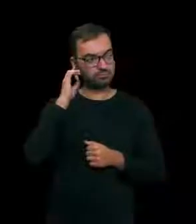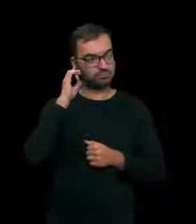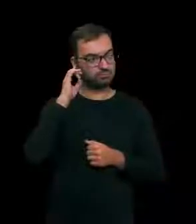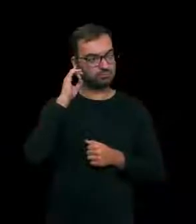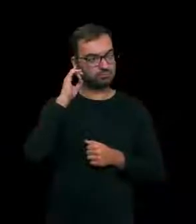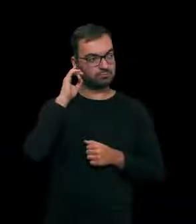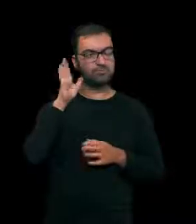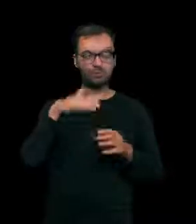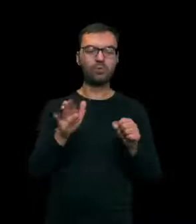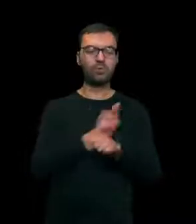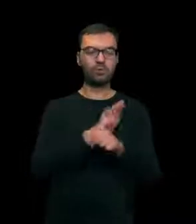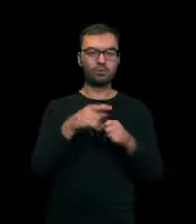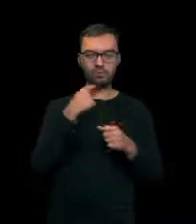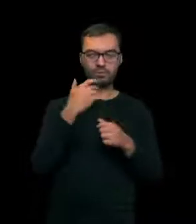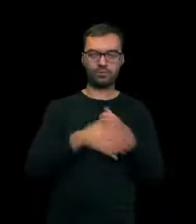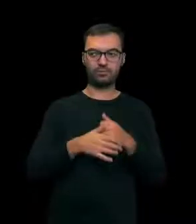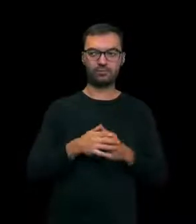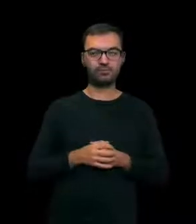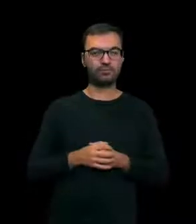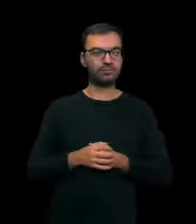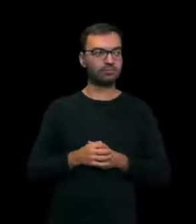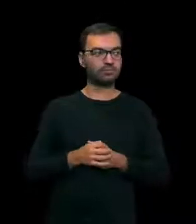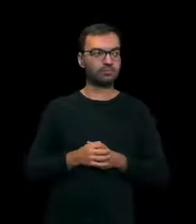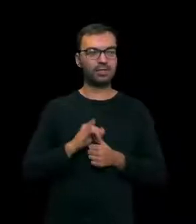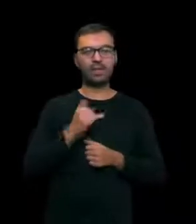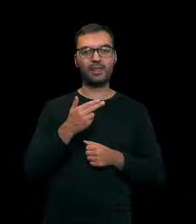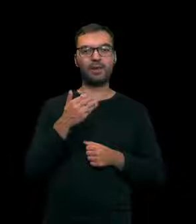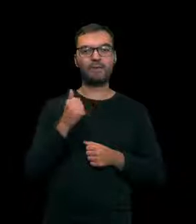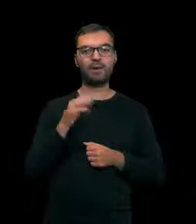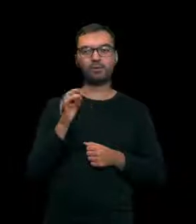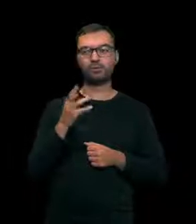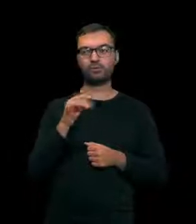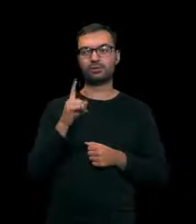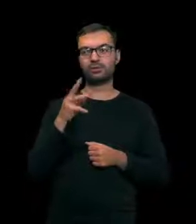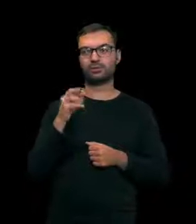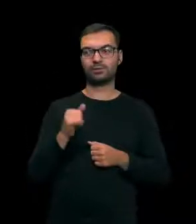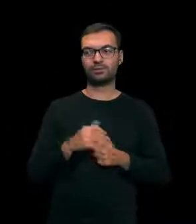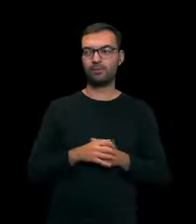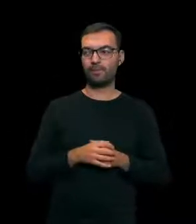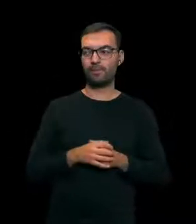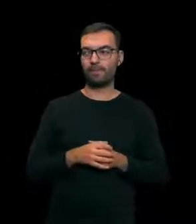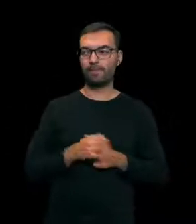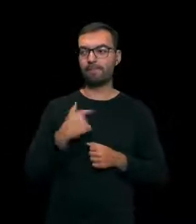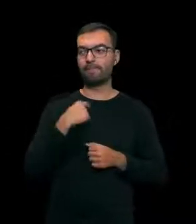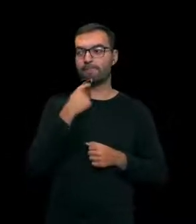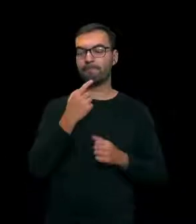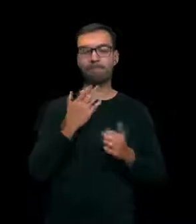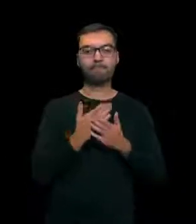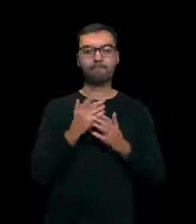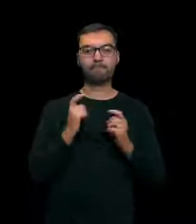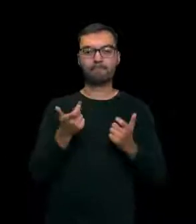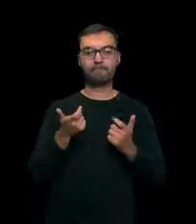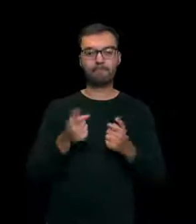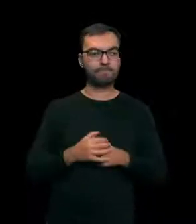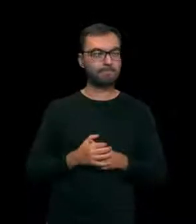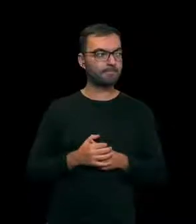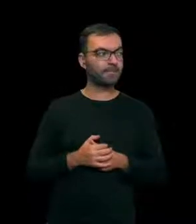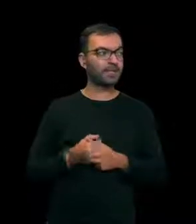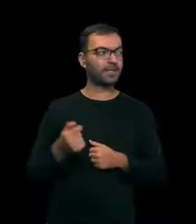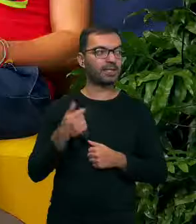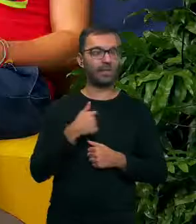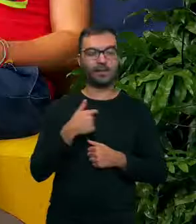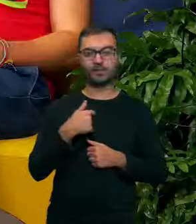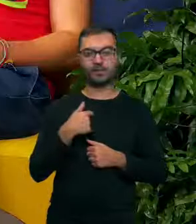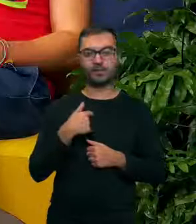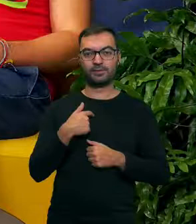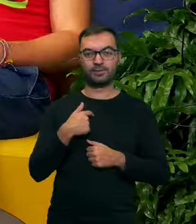Ale to mogę dopowiedzieć. Ale to w takim razie Jan Matuszyński, to poproszę Janku, żeby powiedział. Tak, to ja dopowiem, że... No dla mnie jakimś